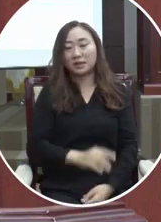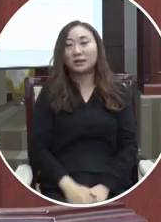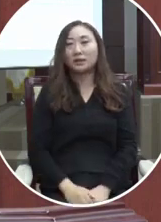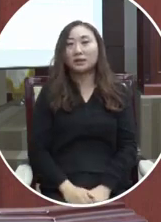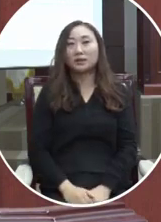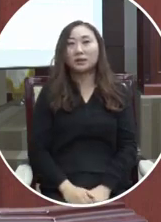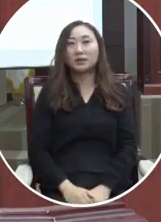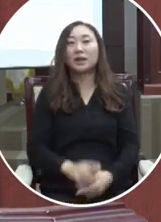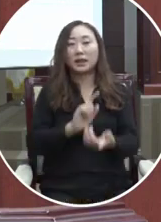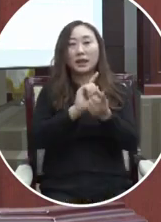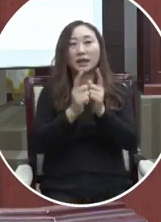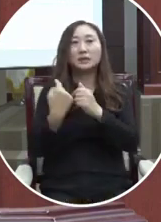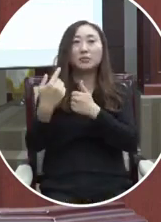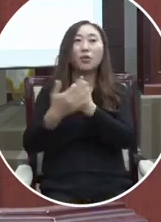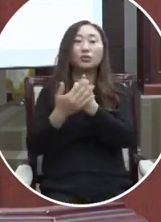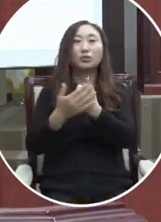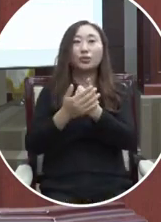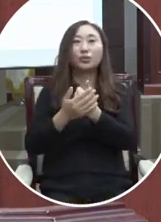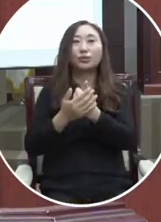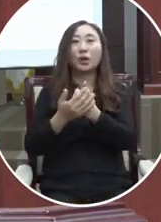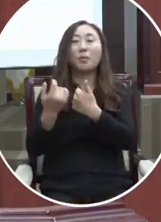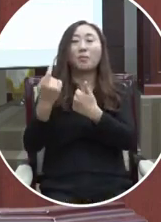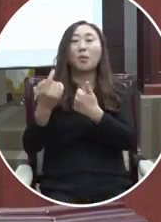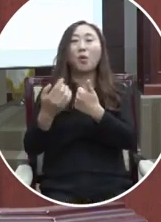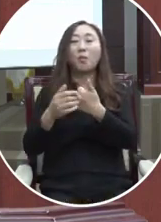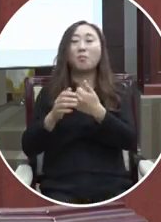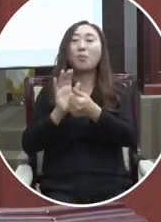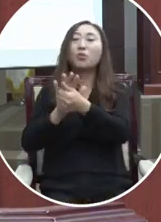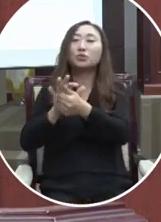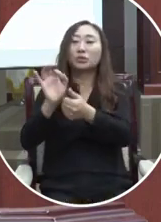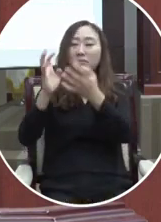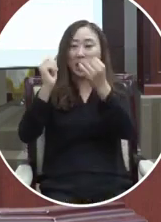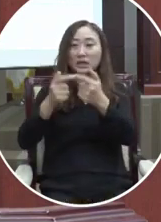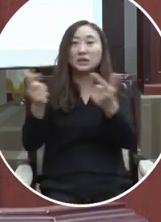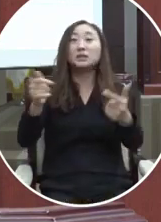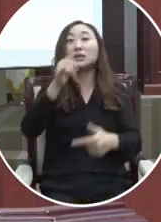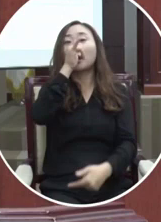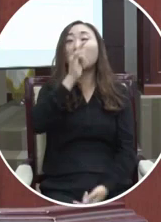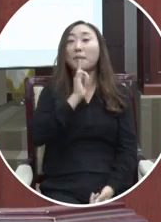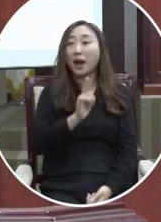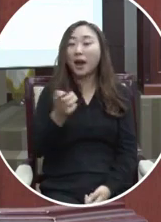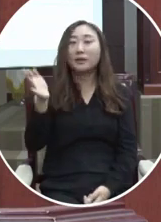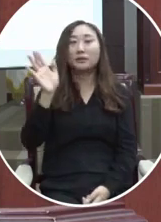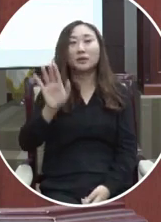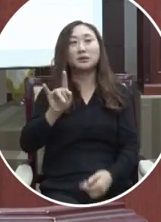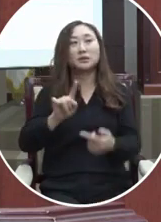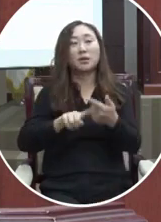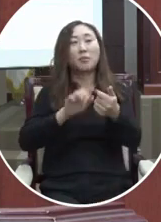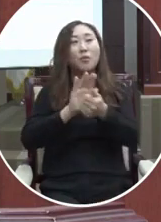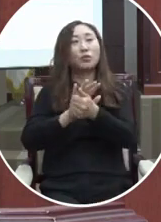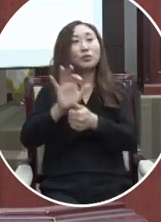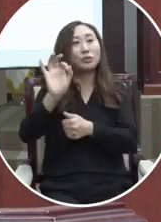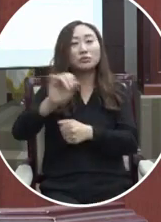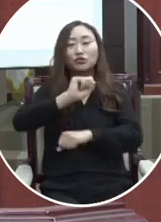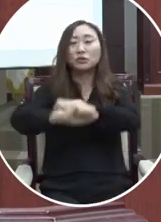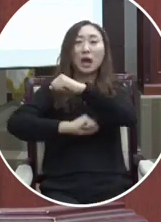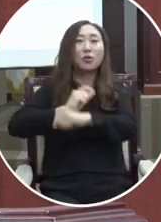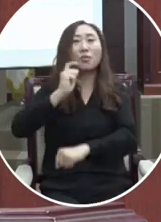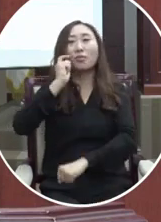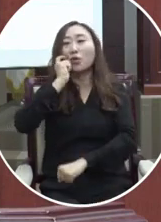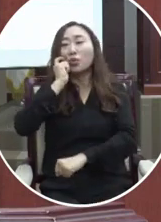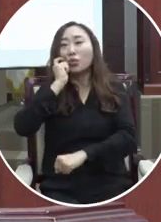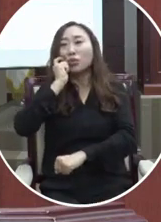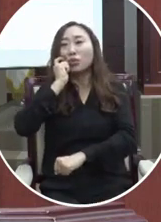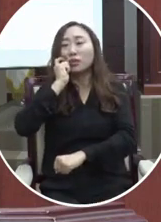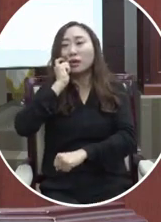예산한도 보조금 많이 주지 않냐 하고 말씀하실 수 있습니다 그런데 보조금은 우리가 자율적으로 쓸 수 없는